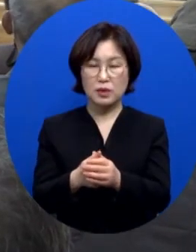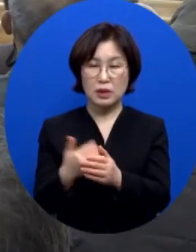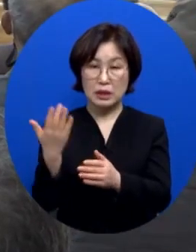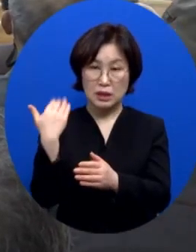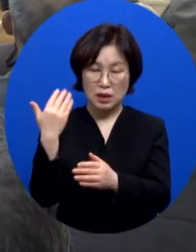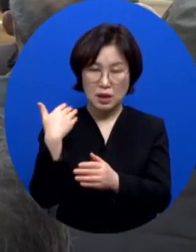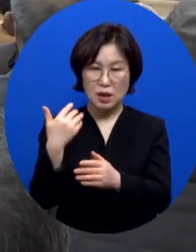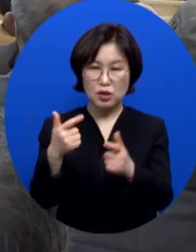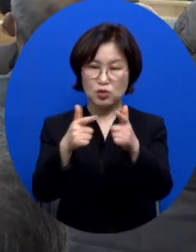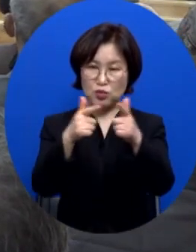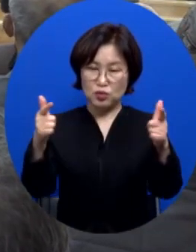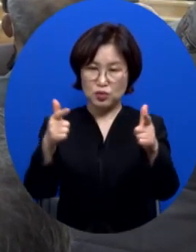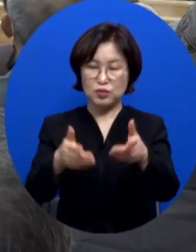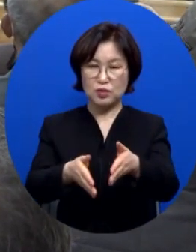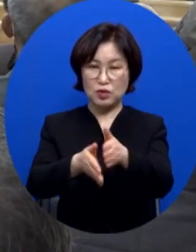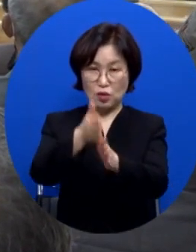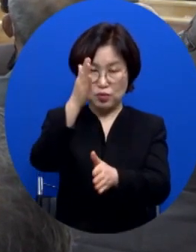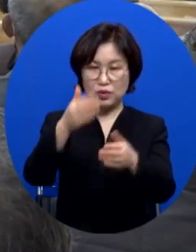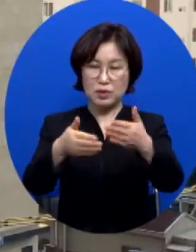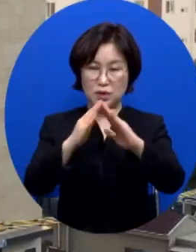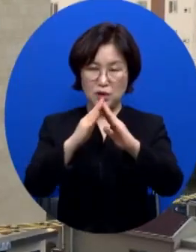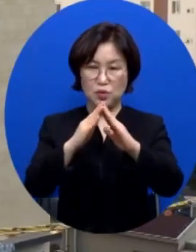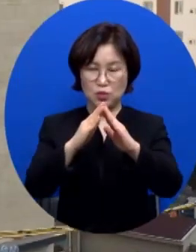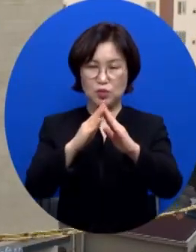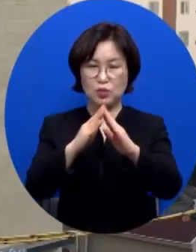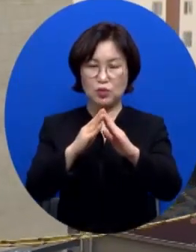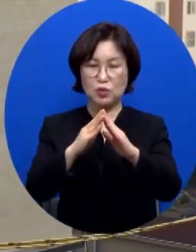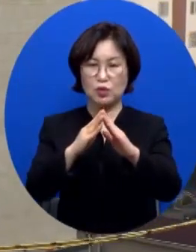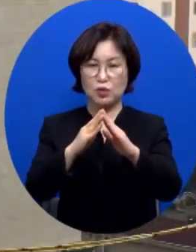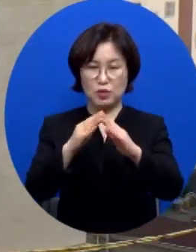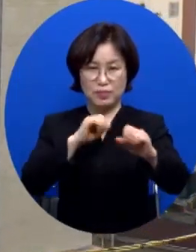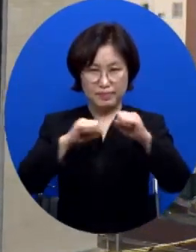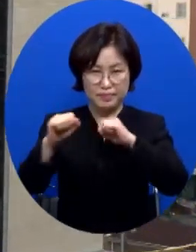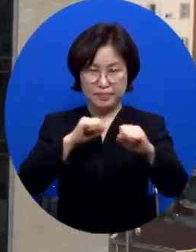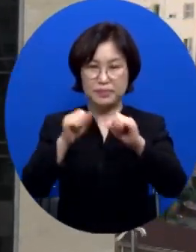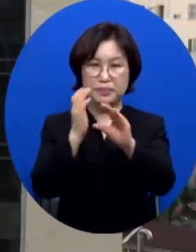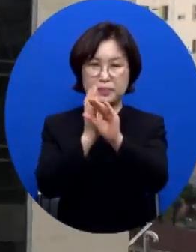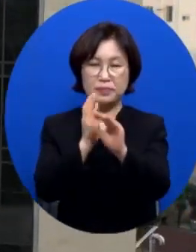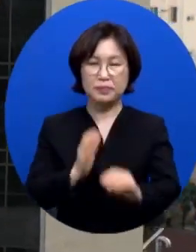규모의 새 성전을 완공하고 교회의 역사를 새롭게 해 줘 가고 있습니다